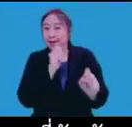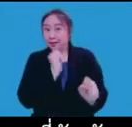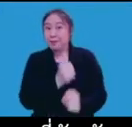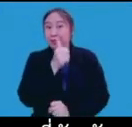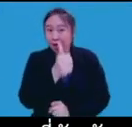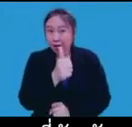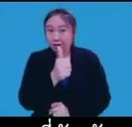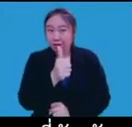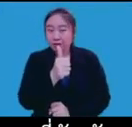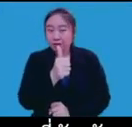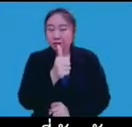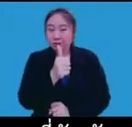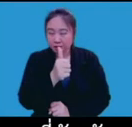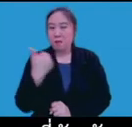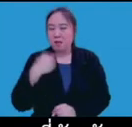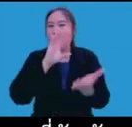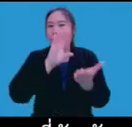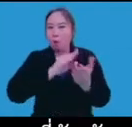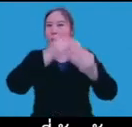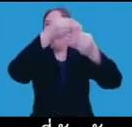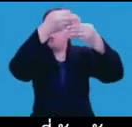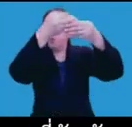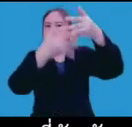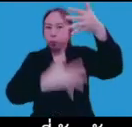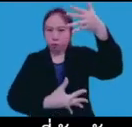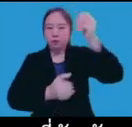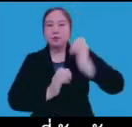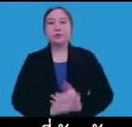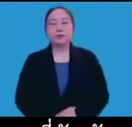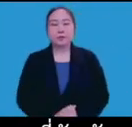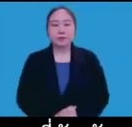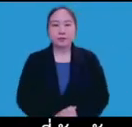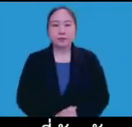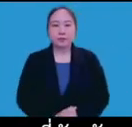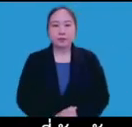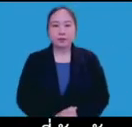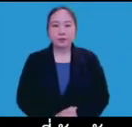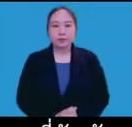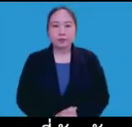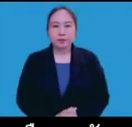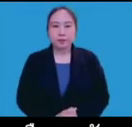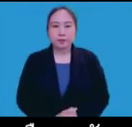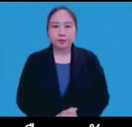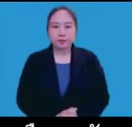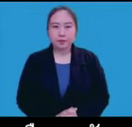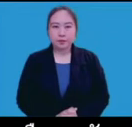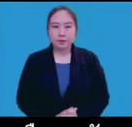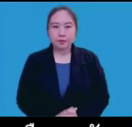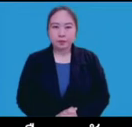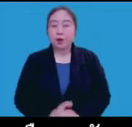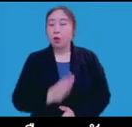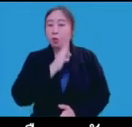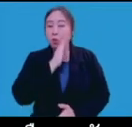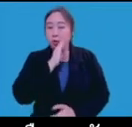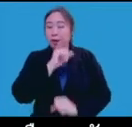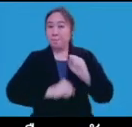ามีข้อมูลเป็นก็อยากจะกรณีที่เราได้เป้าใน